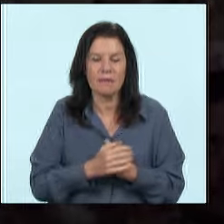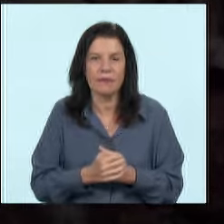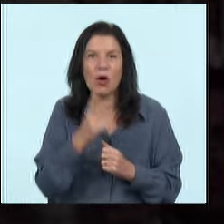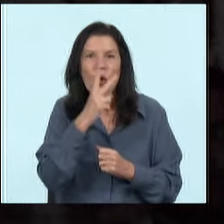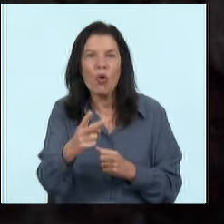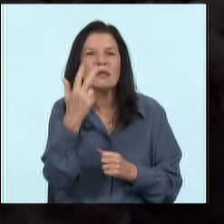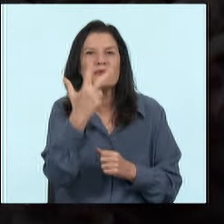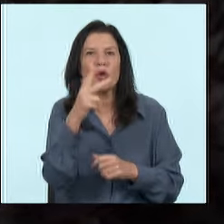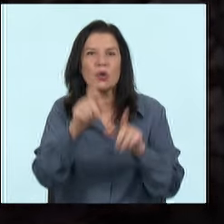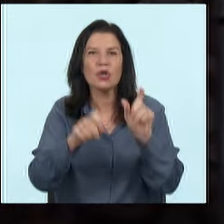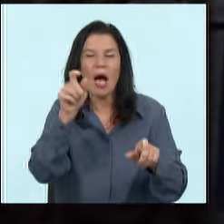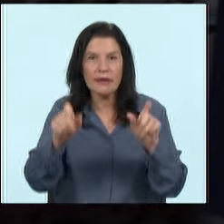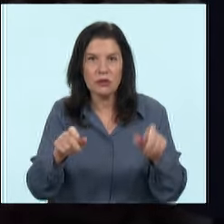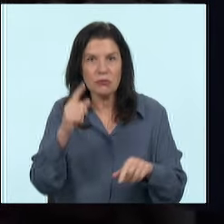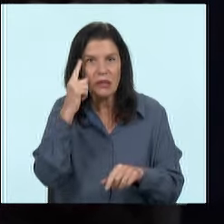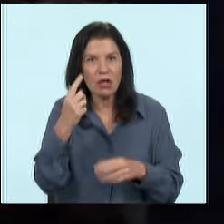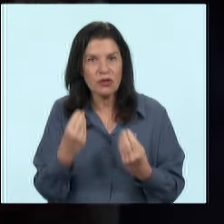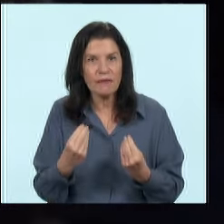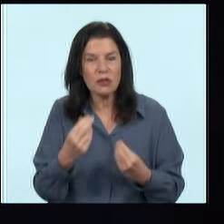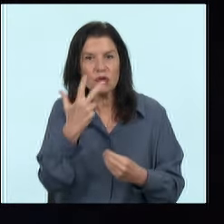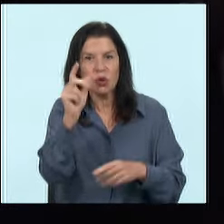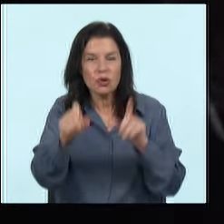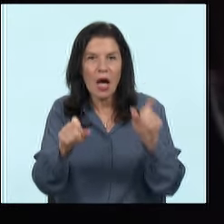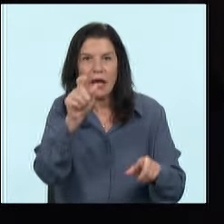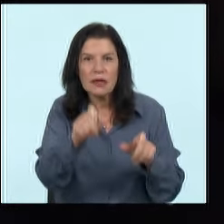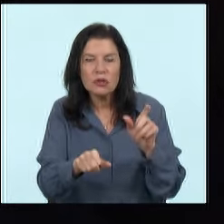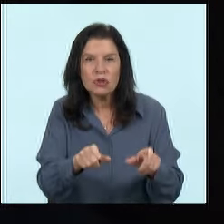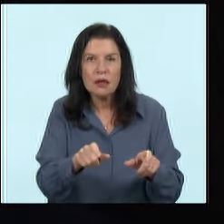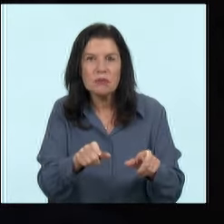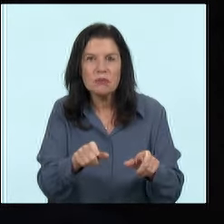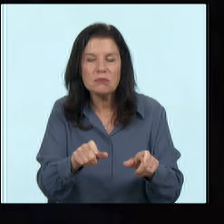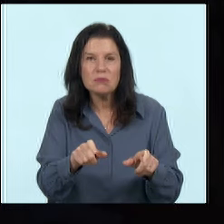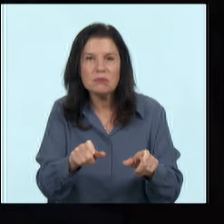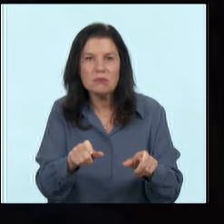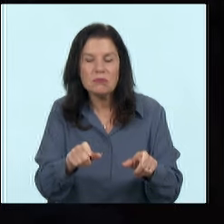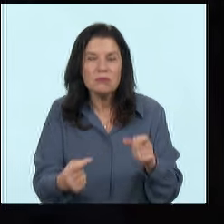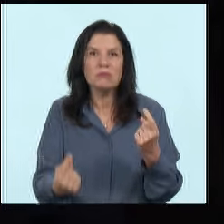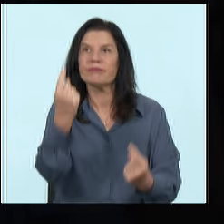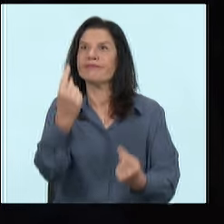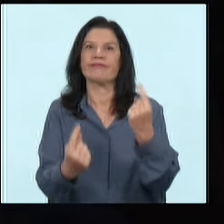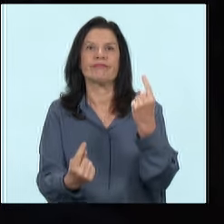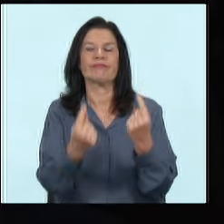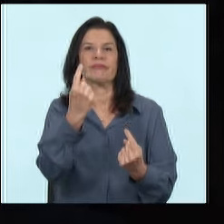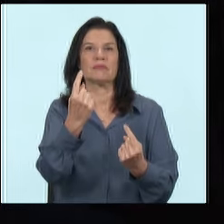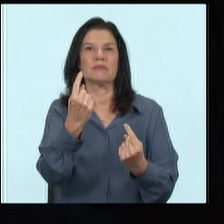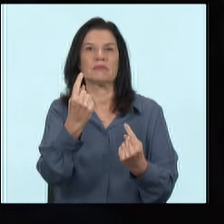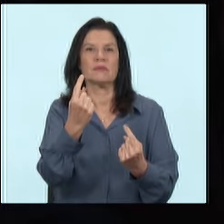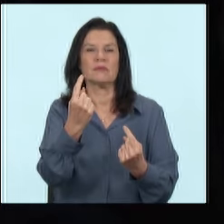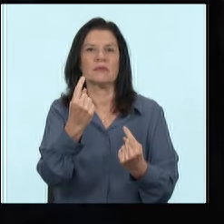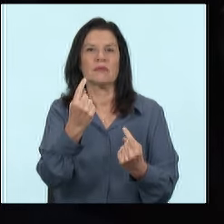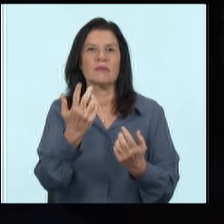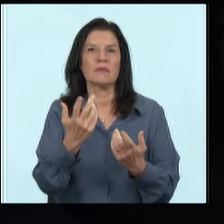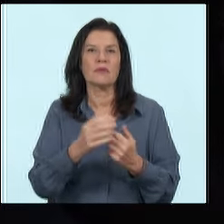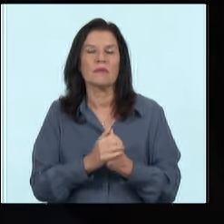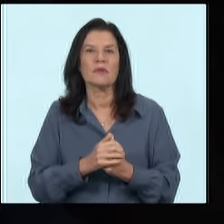אנשים, תדמייני, שלושה אנשים פתאום מזהים אותם צצים כאילו מבטן האדמה, ויש רגע שהזיק מגיע מאליהם. כולם מדברים,